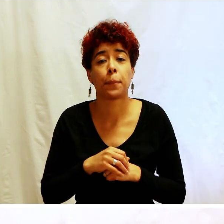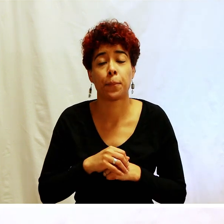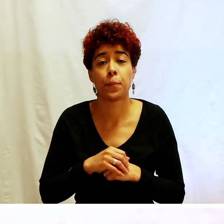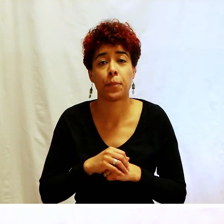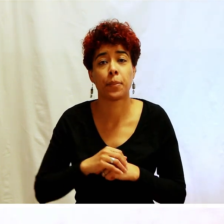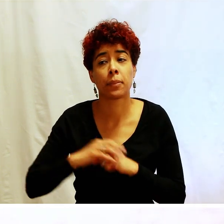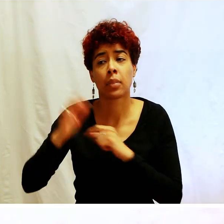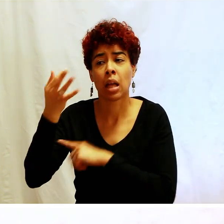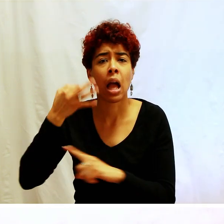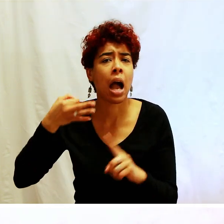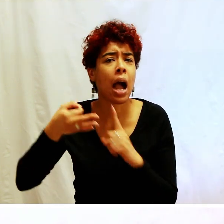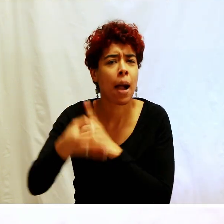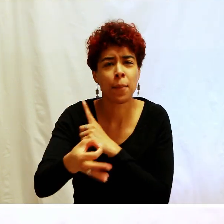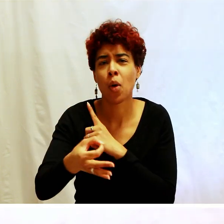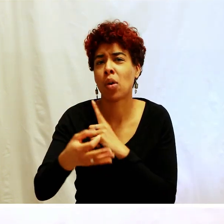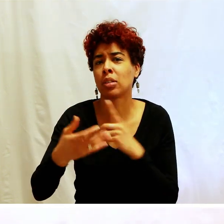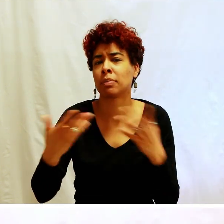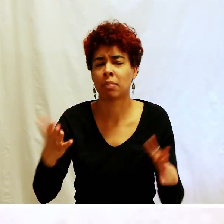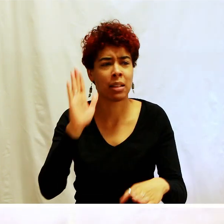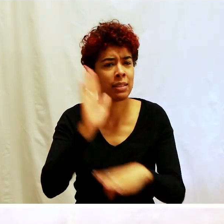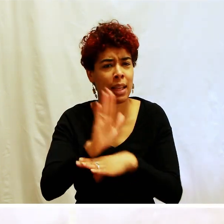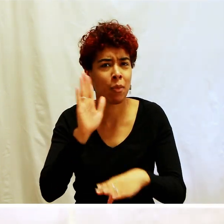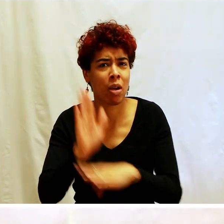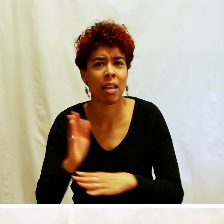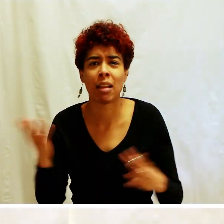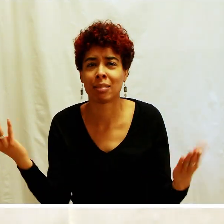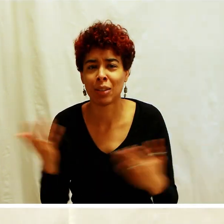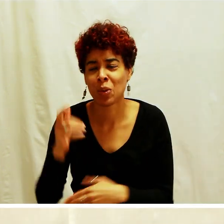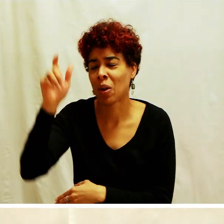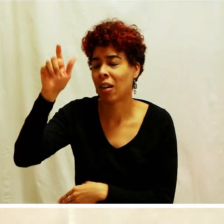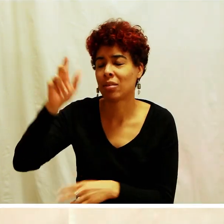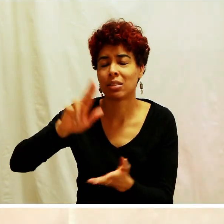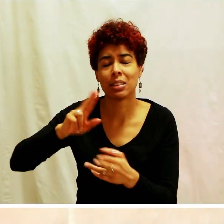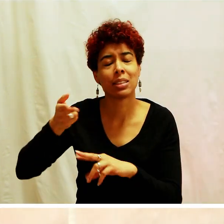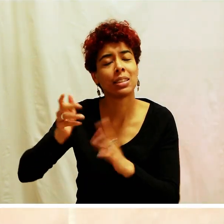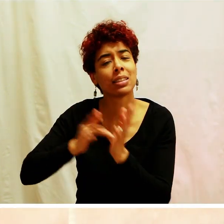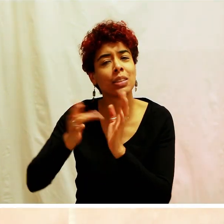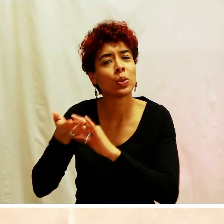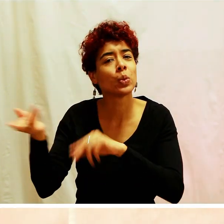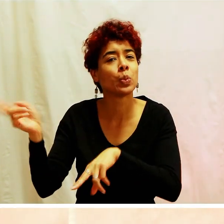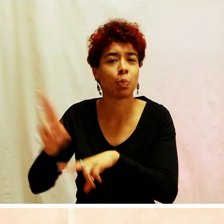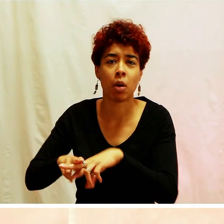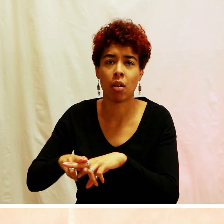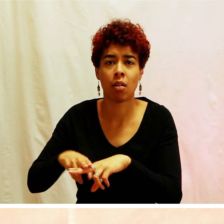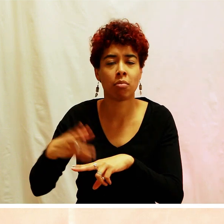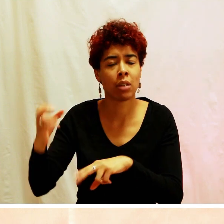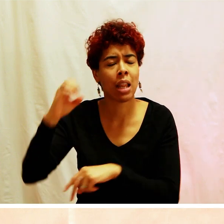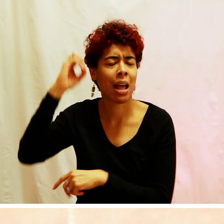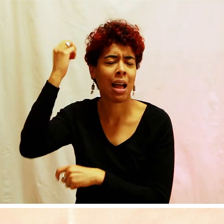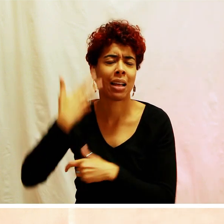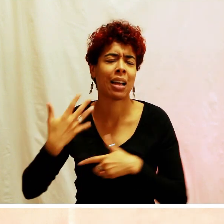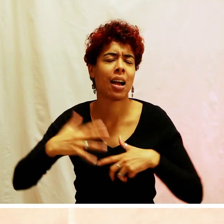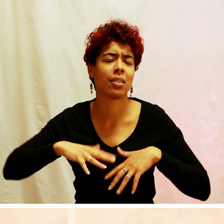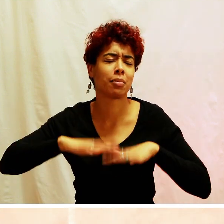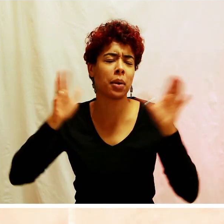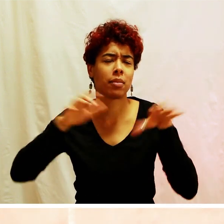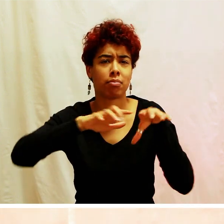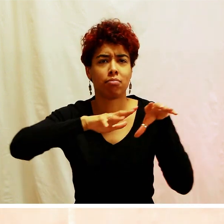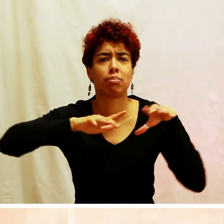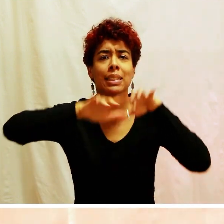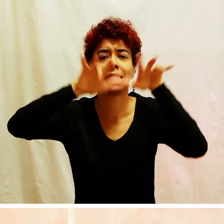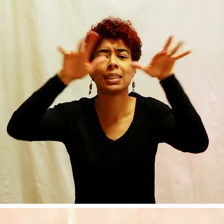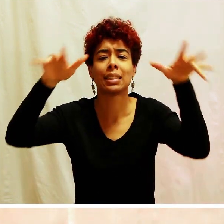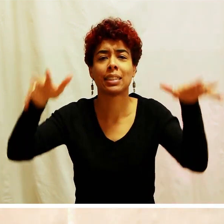avec beaucoup de force témoignage de la résurrection du Seigneur Jésus. Et une grande grâce reposait sur eux